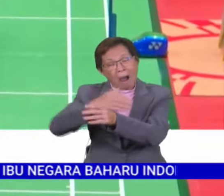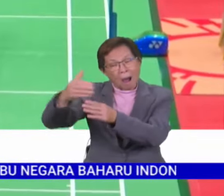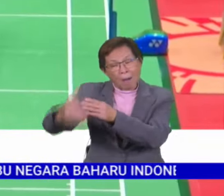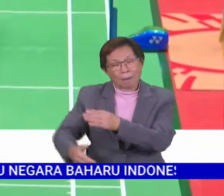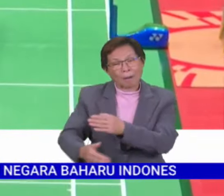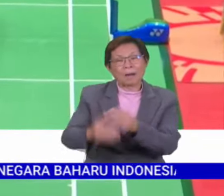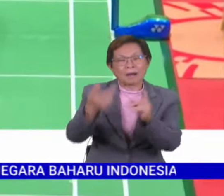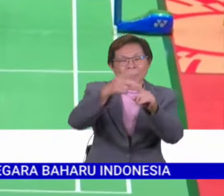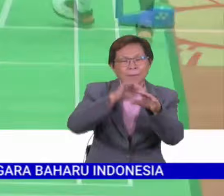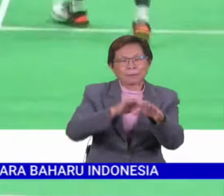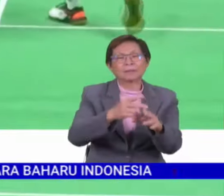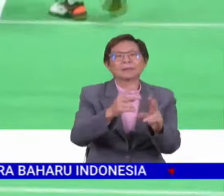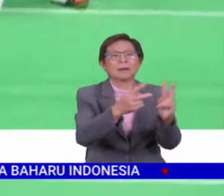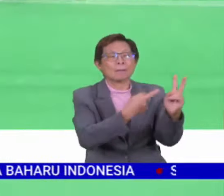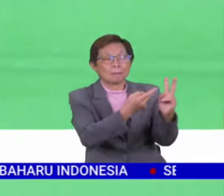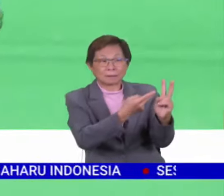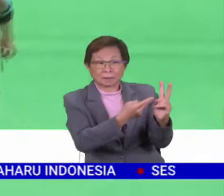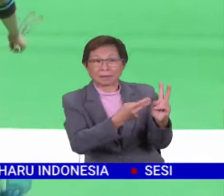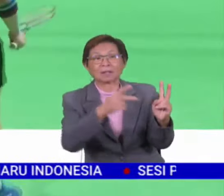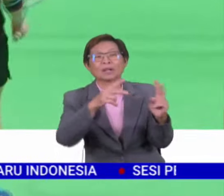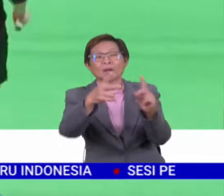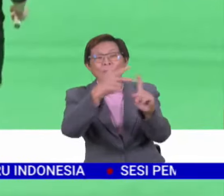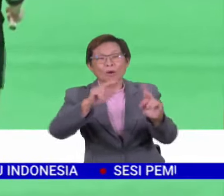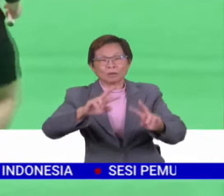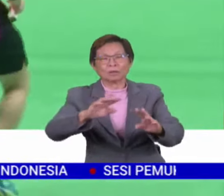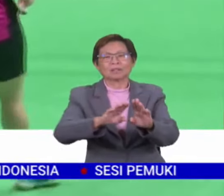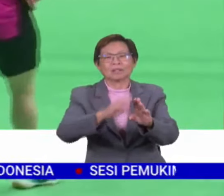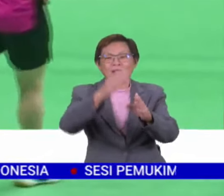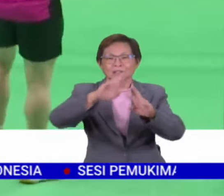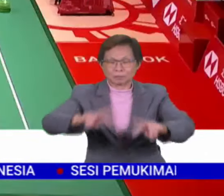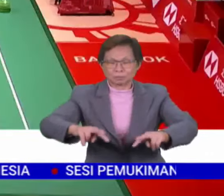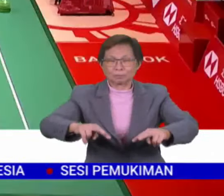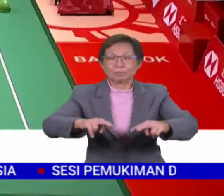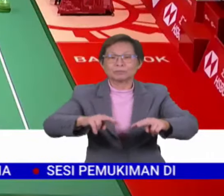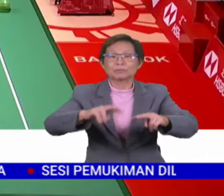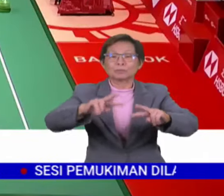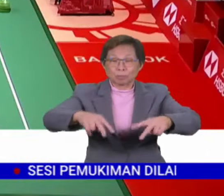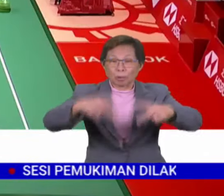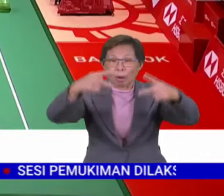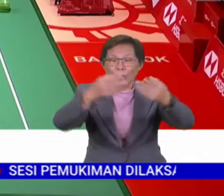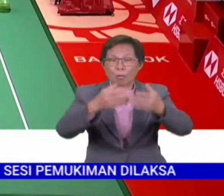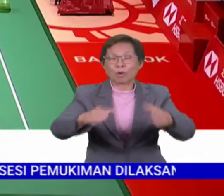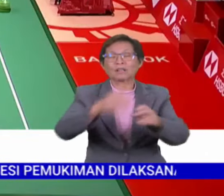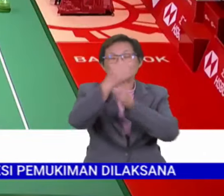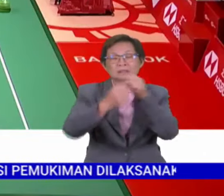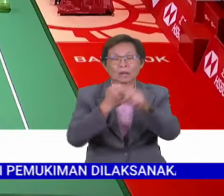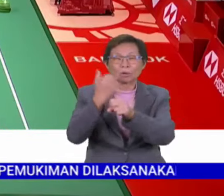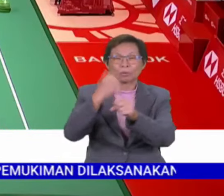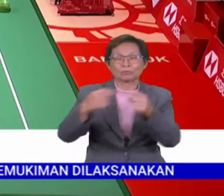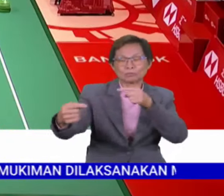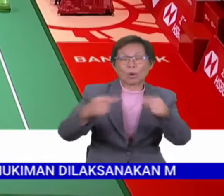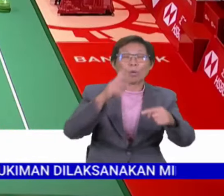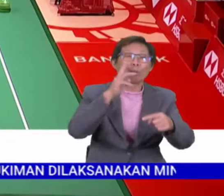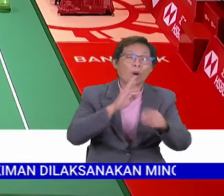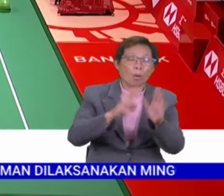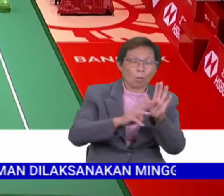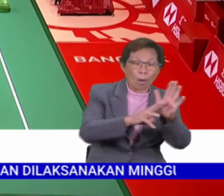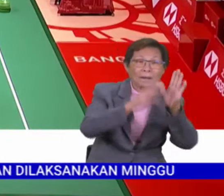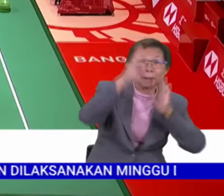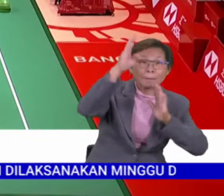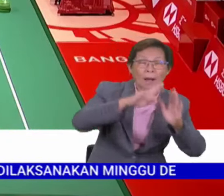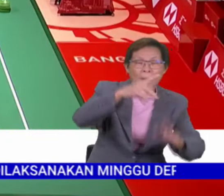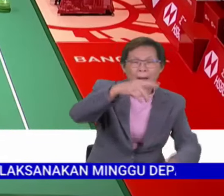negara kepada pasangan Indonesia itu pada separuh akhir terbuka Denmark tahun lalu. Saingan bergu wanita pula menyaksikan wakil